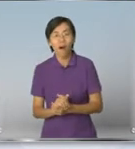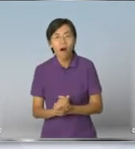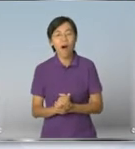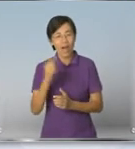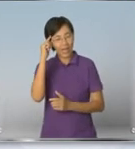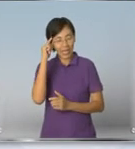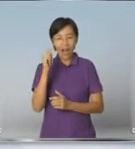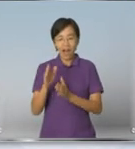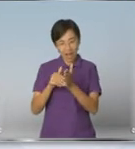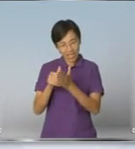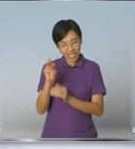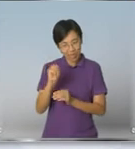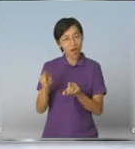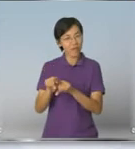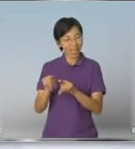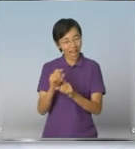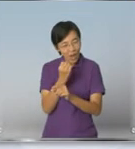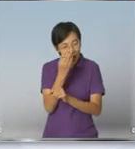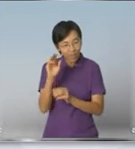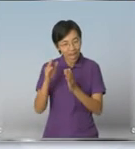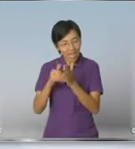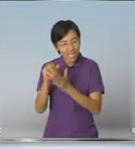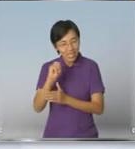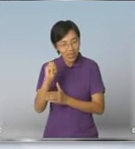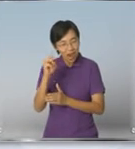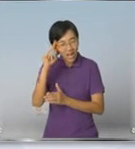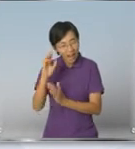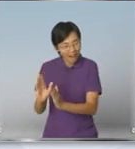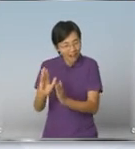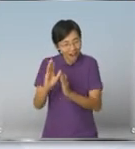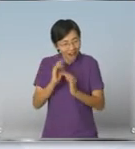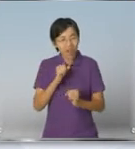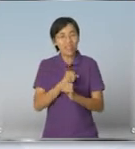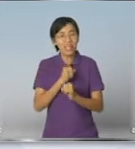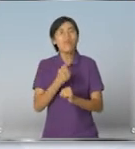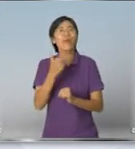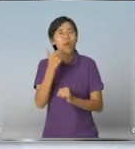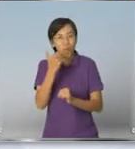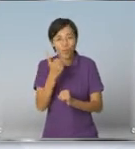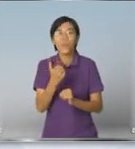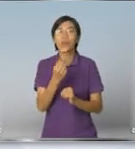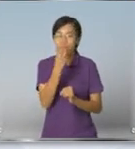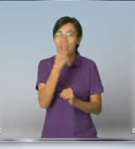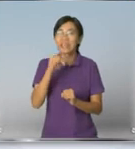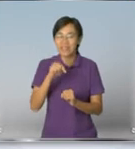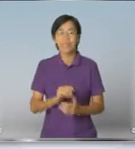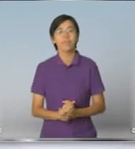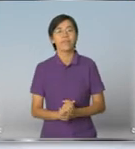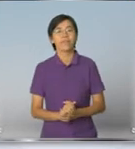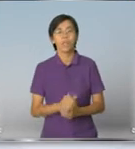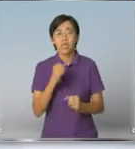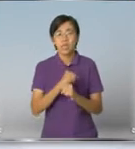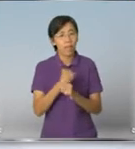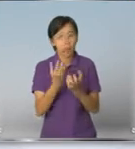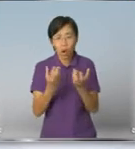บของ ดอกไม้ ที่เรียกว่าพวงคราม ยอดเยี่ยมเลยเรามาพบกับวัตถุดิบกันก่อนใช่ไหมครับว่ามีอะไรกันบ้างนะครับอาจารย์